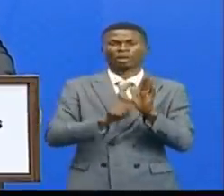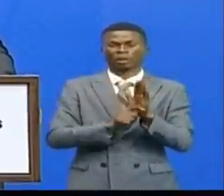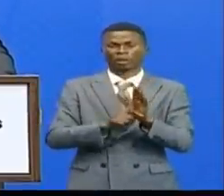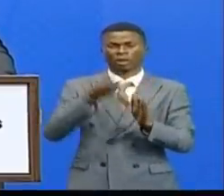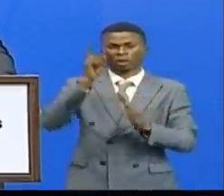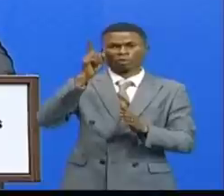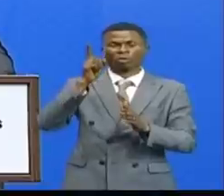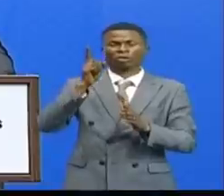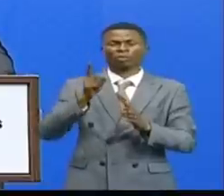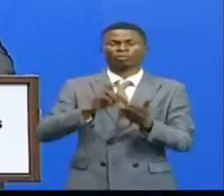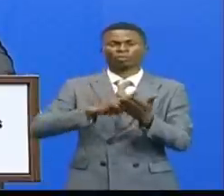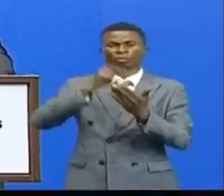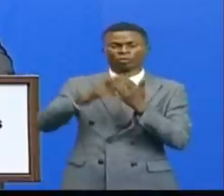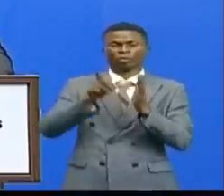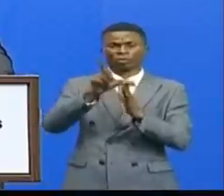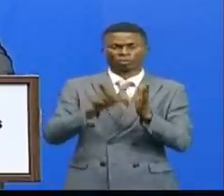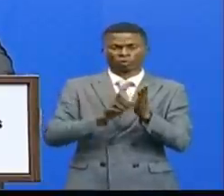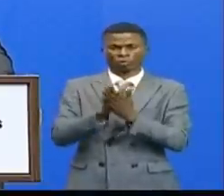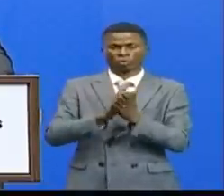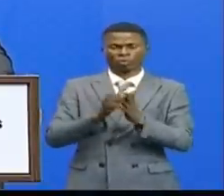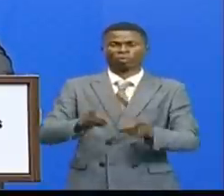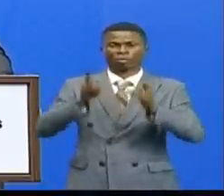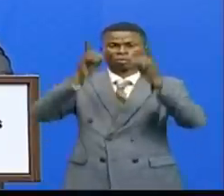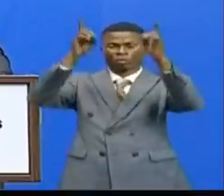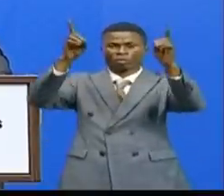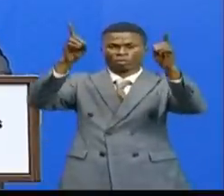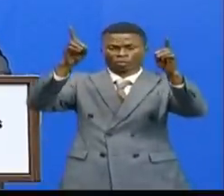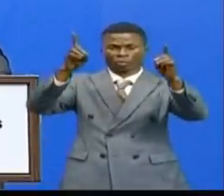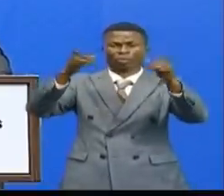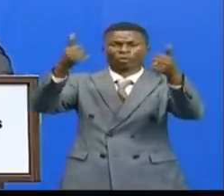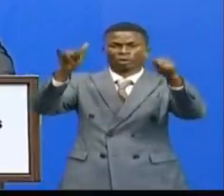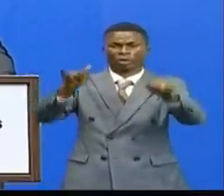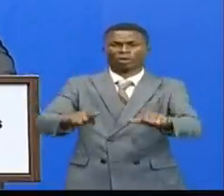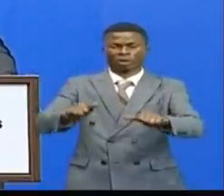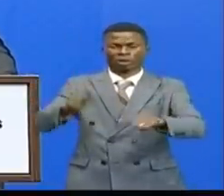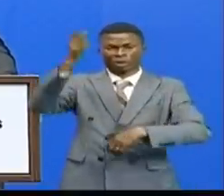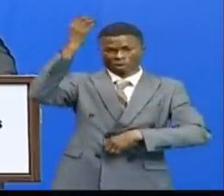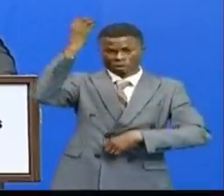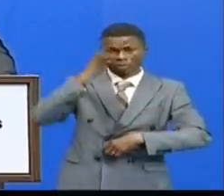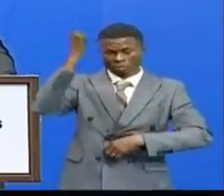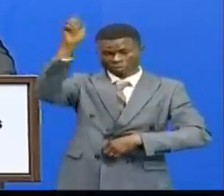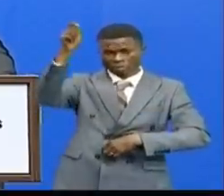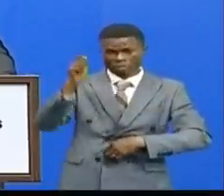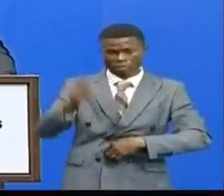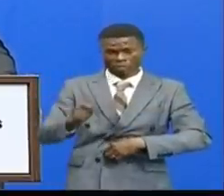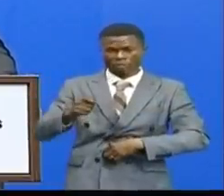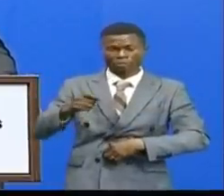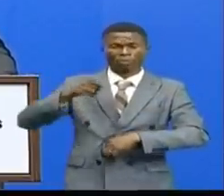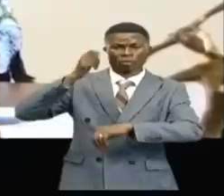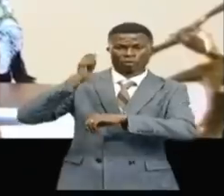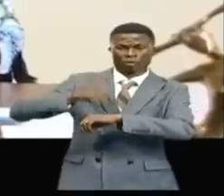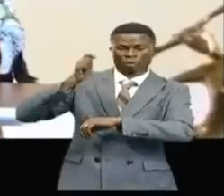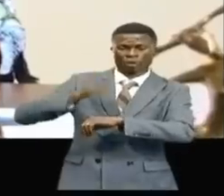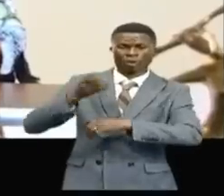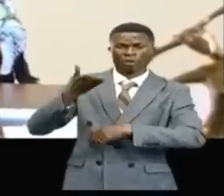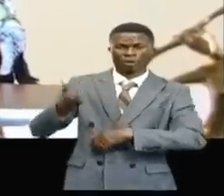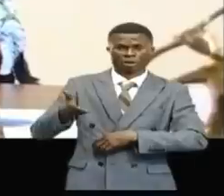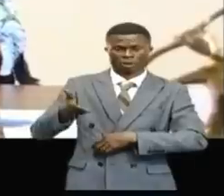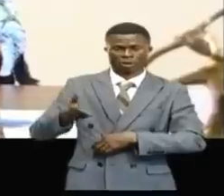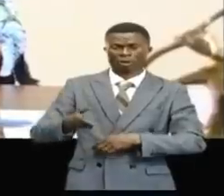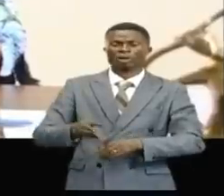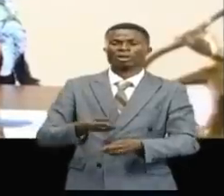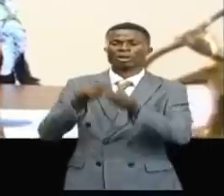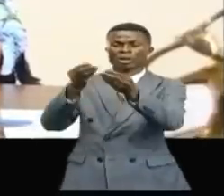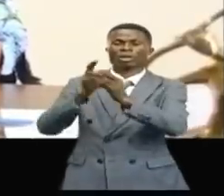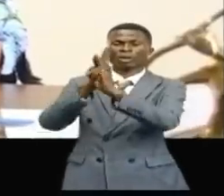1. Projet de loi portant prorogation de l'état de siège. La ministre d'État, ministre de la Justice, garde des Sceaux, a